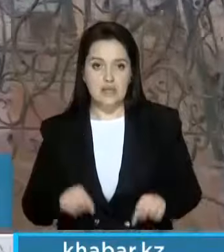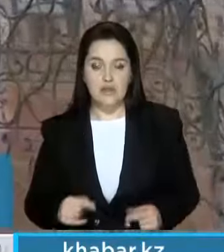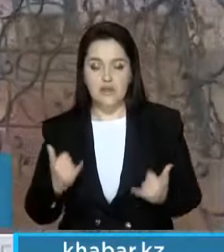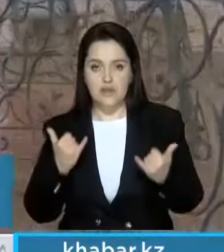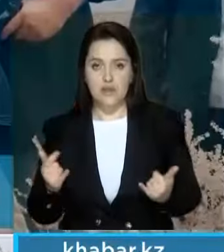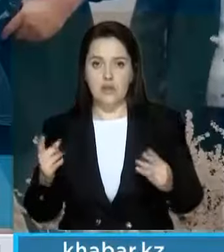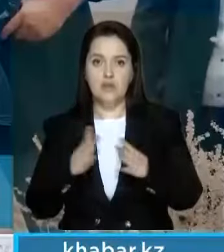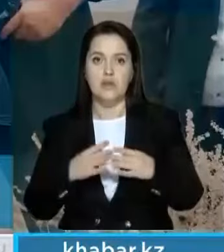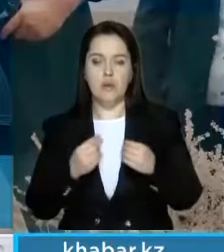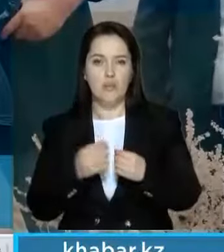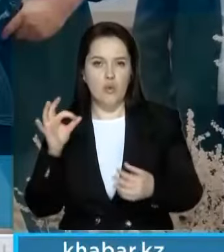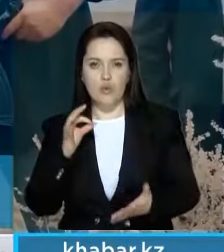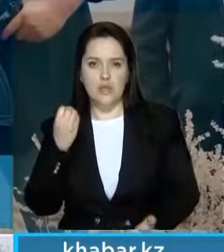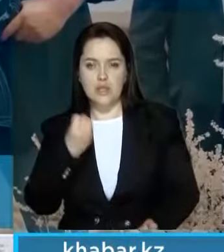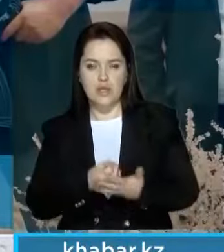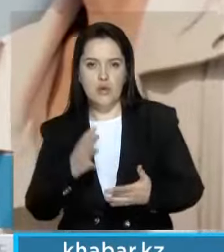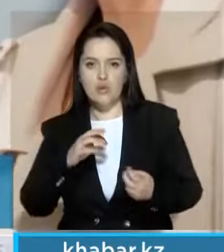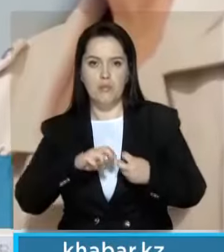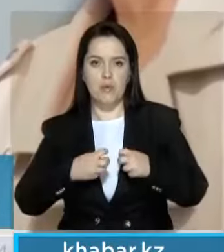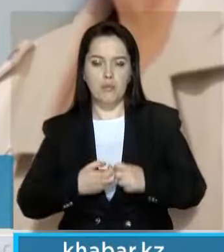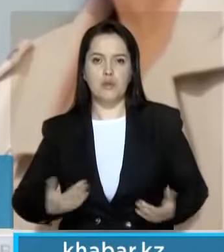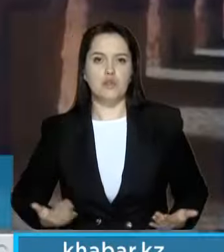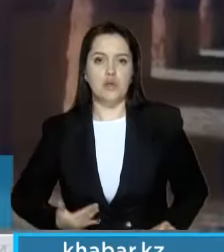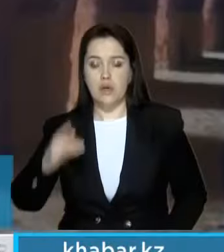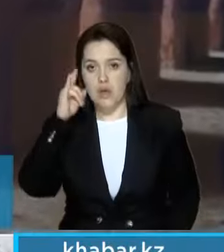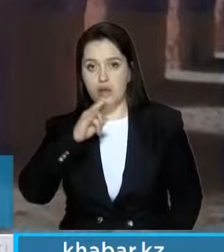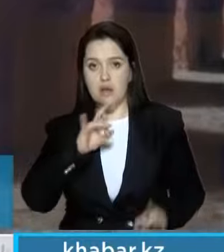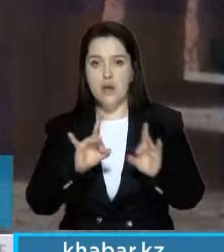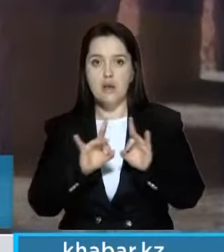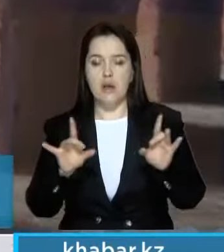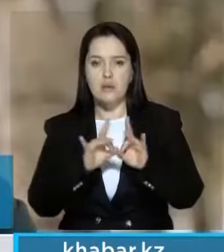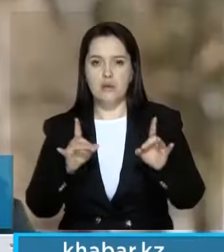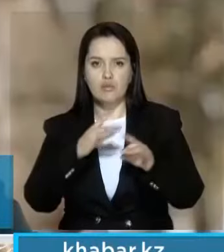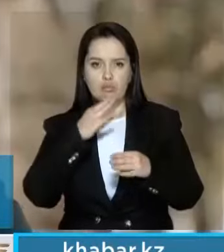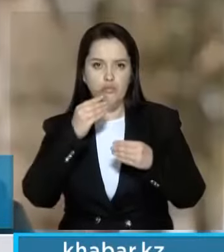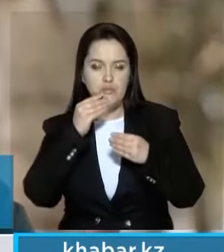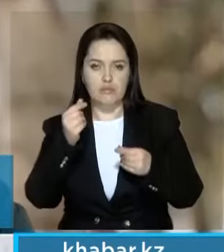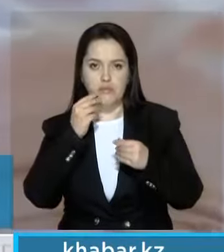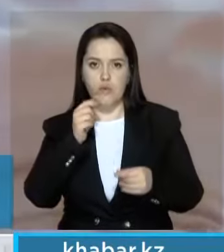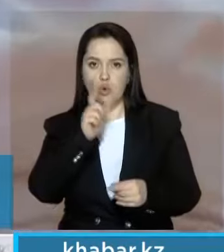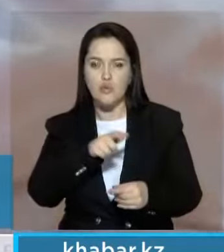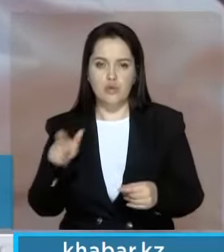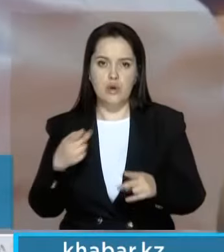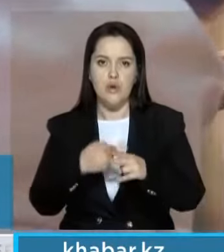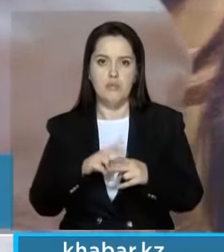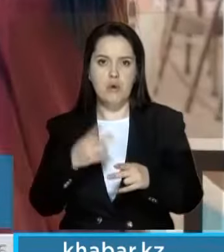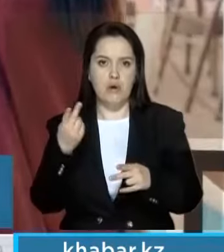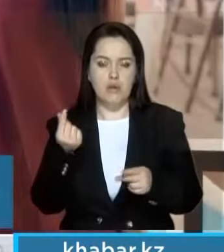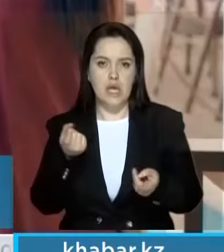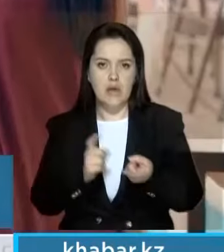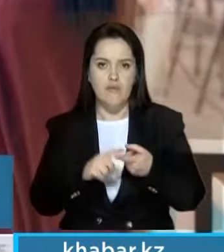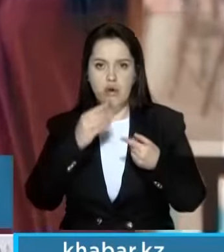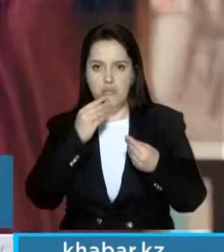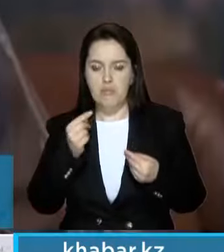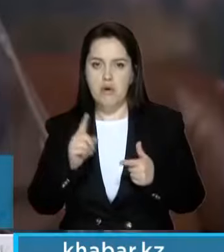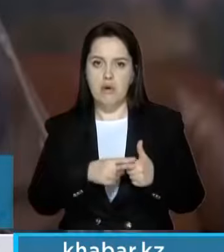история о семейных ценностях и о проблемах в жизни казахстанцев. Это рассказ о больших искушениях и о том, как на людей влияют большие деньги или их